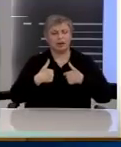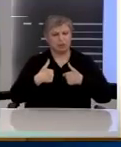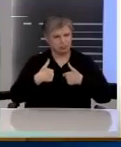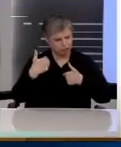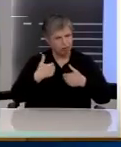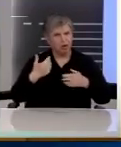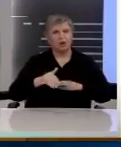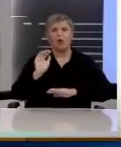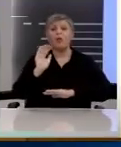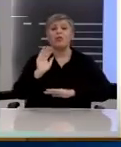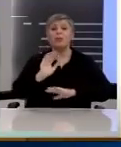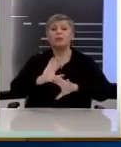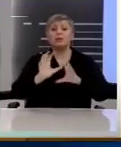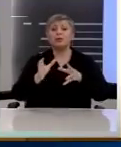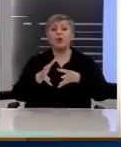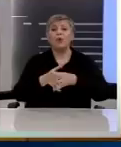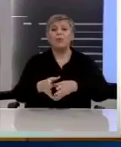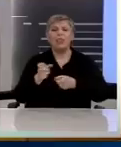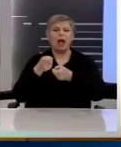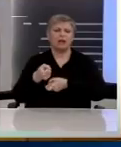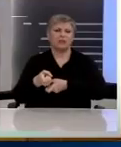εκβιαστών και δέχθηκα την άρση απορρίτου